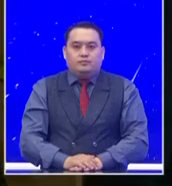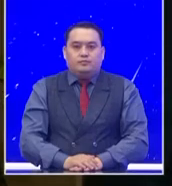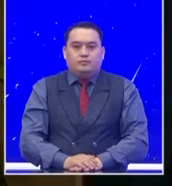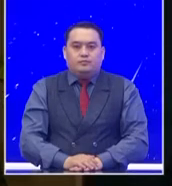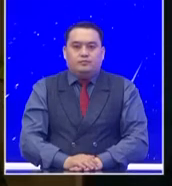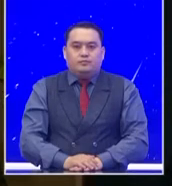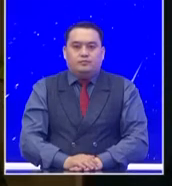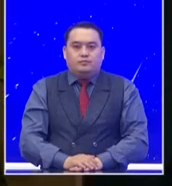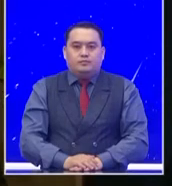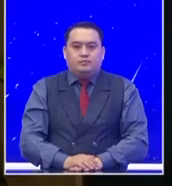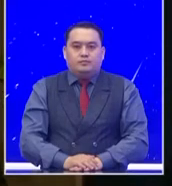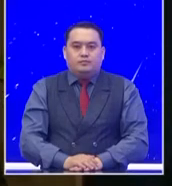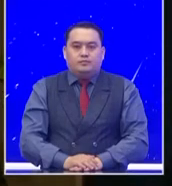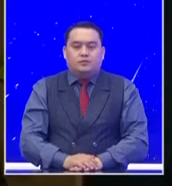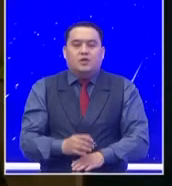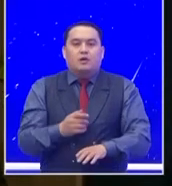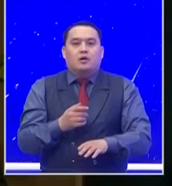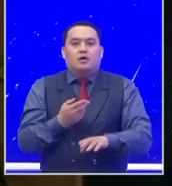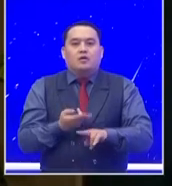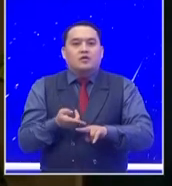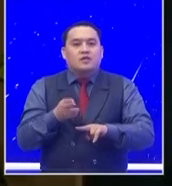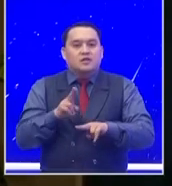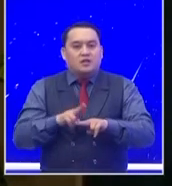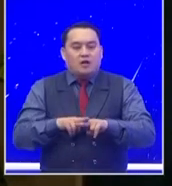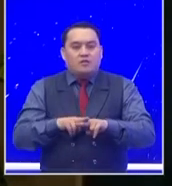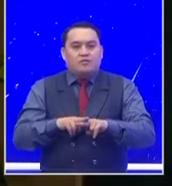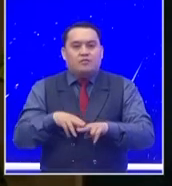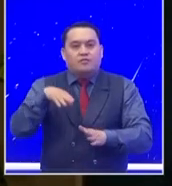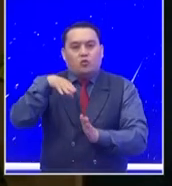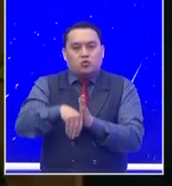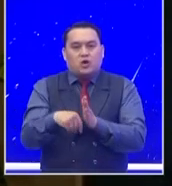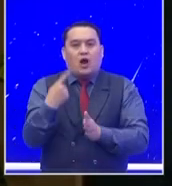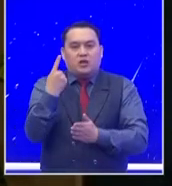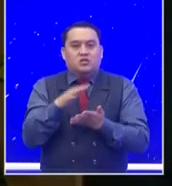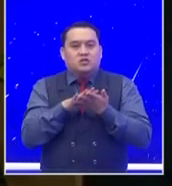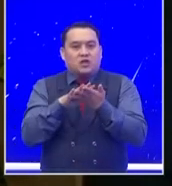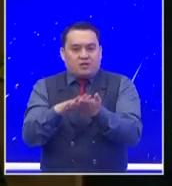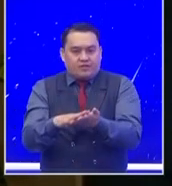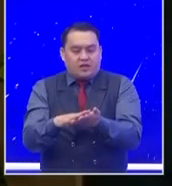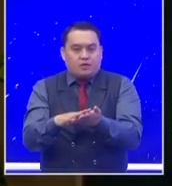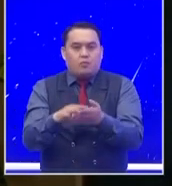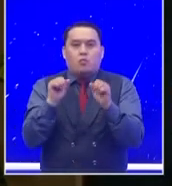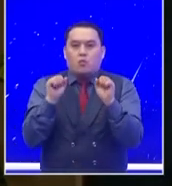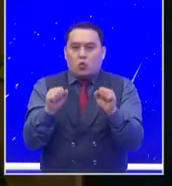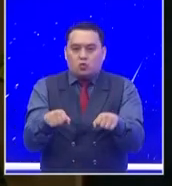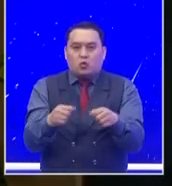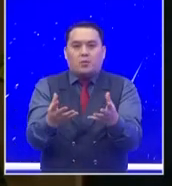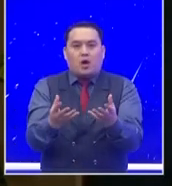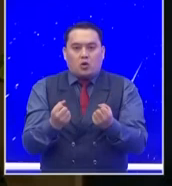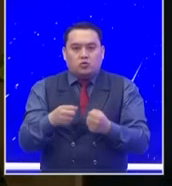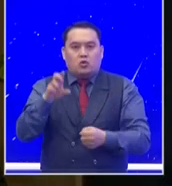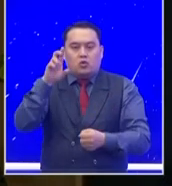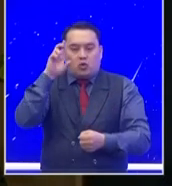это включает в себя одним заявлением получать услуга получается одним заявление может получить им